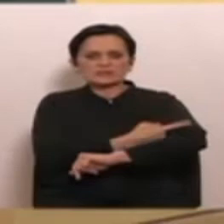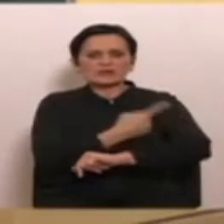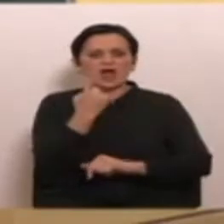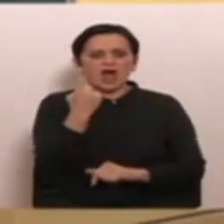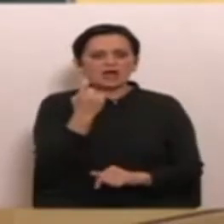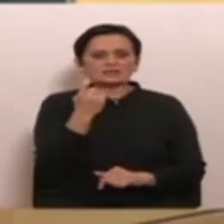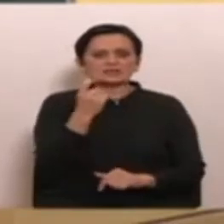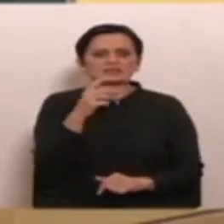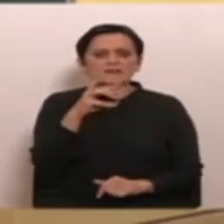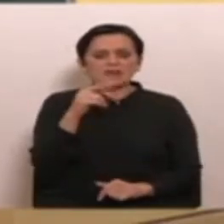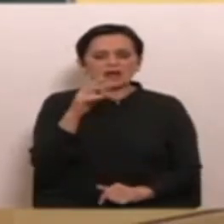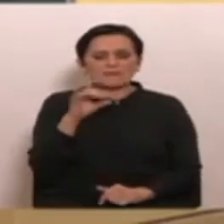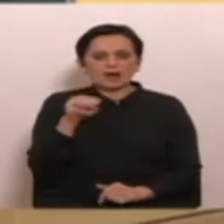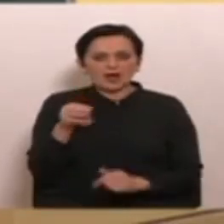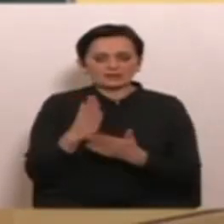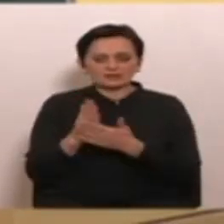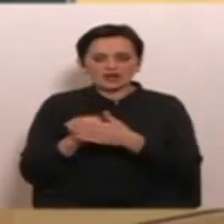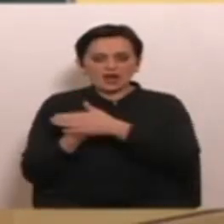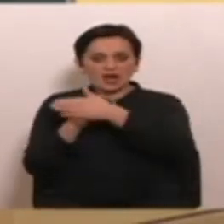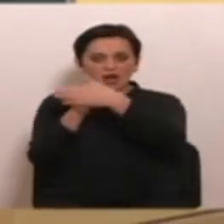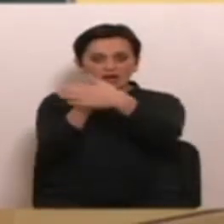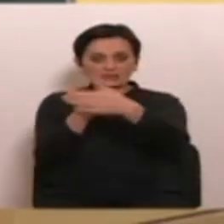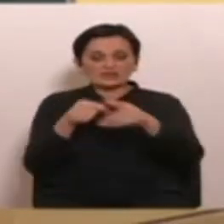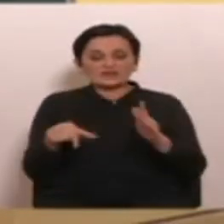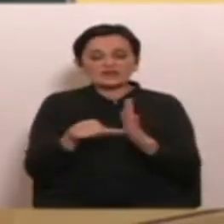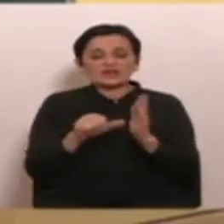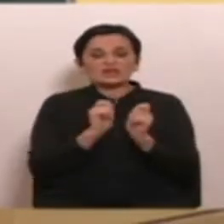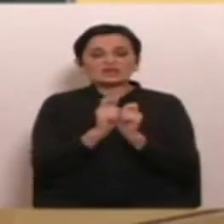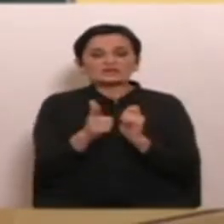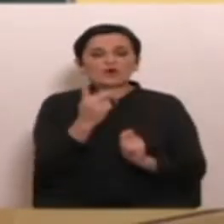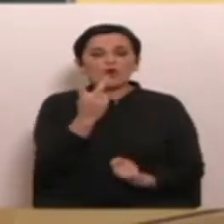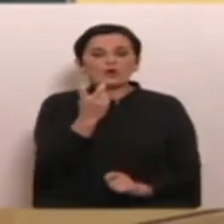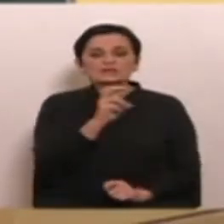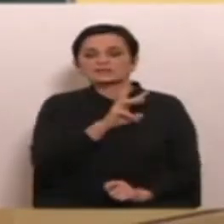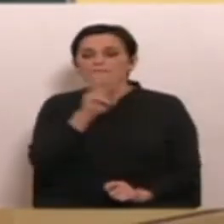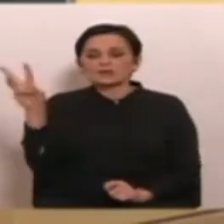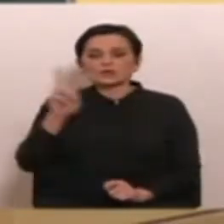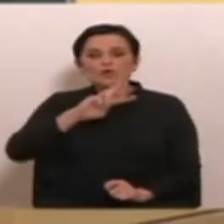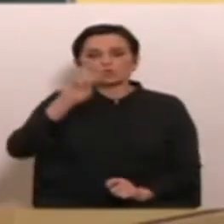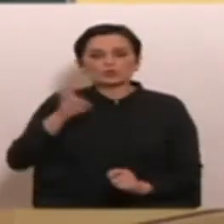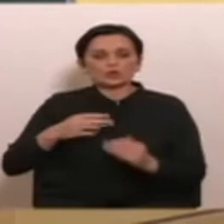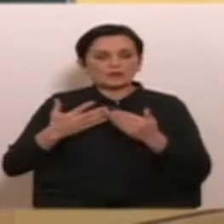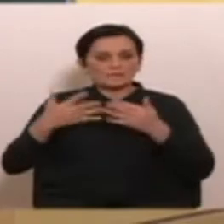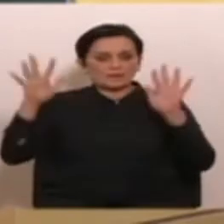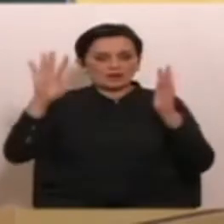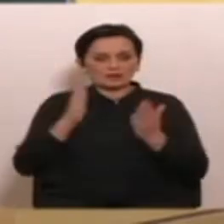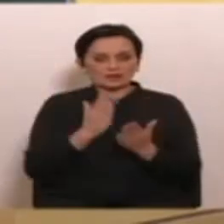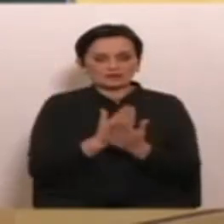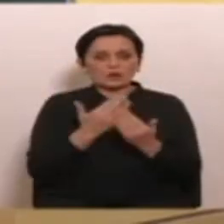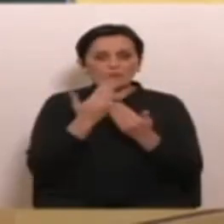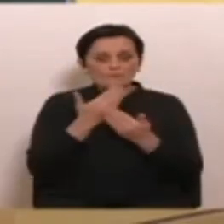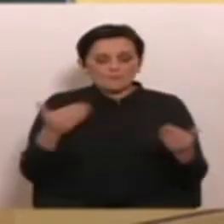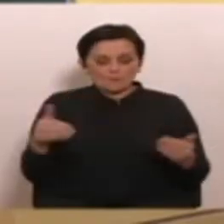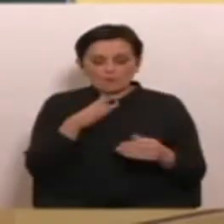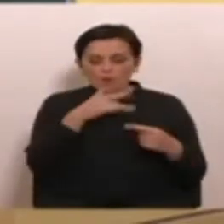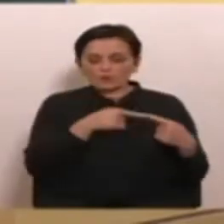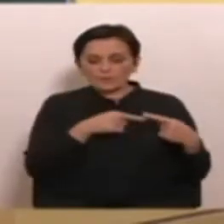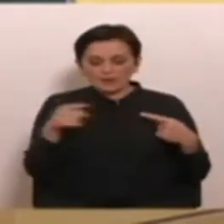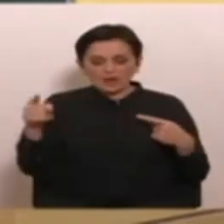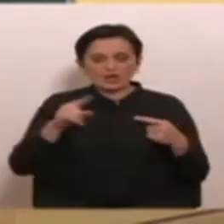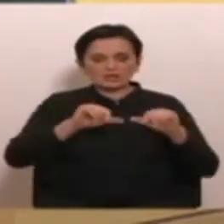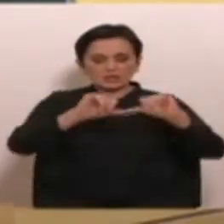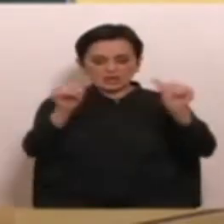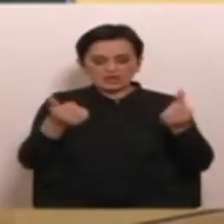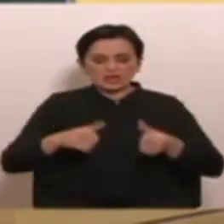აღწევს, ხოლო განხორციელებული ინვესტიცია 200 მილიონ დოლარს აჭარბებს. ბოლო პერიოდში გაფორმდა ახალი